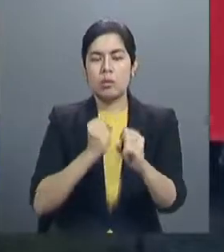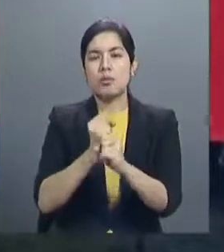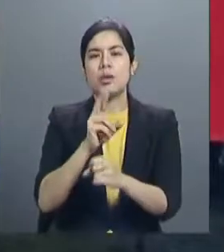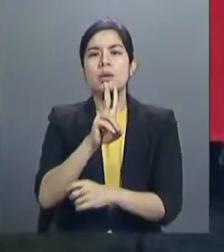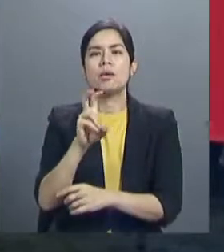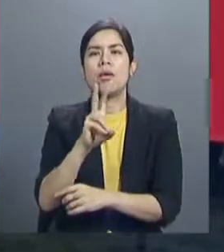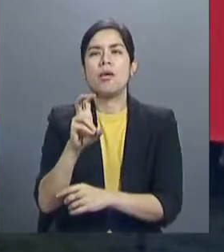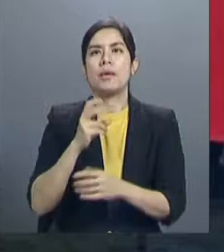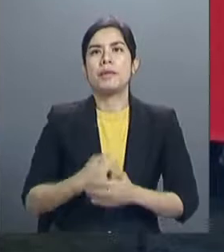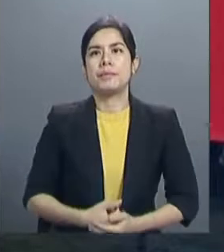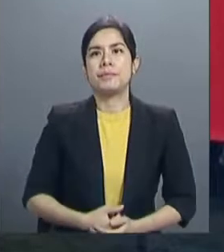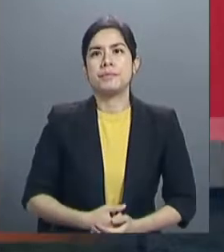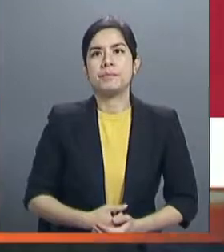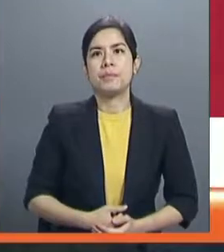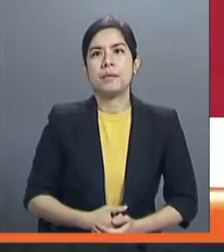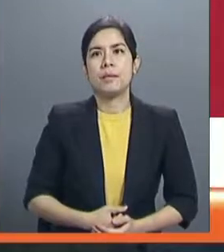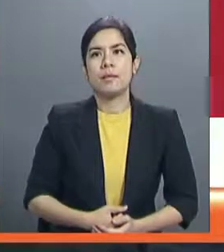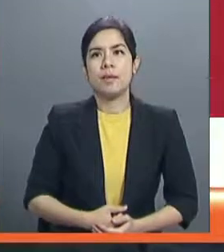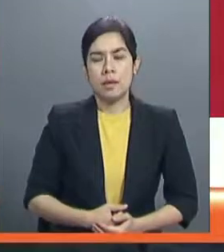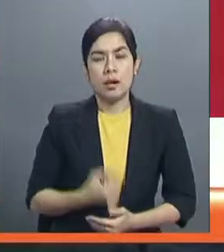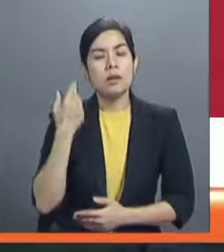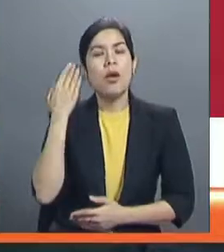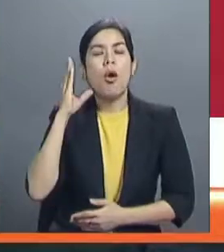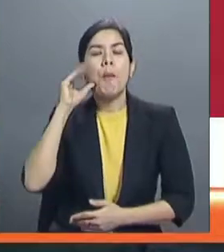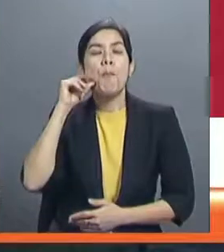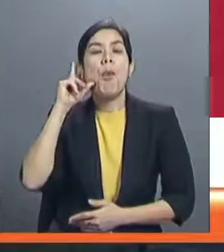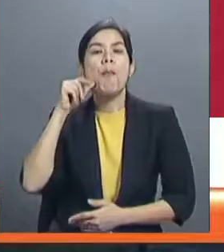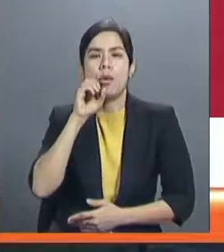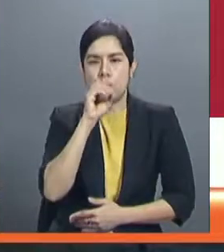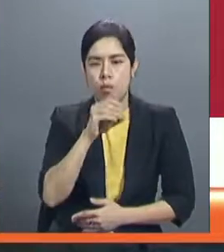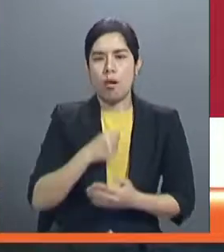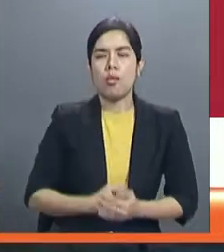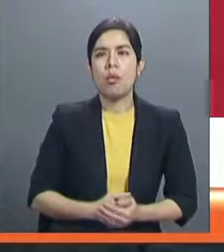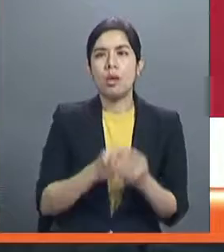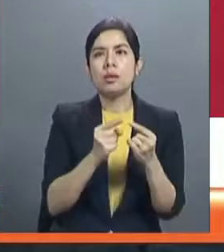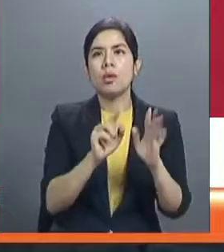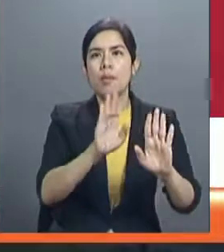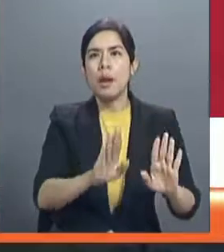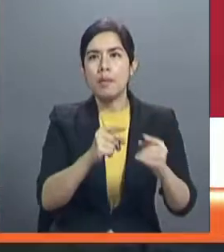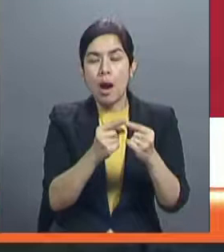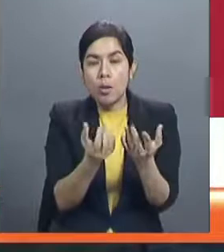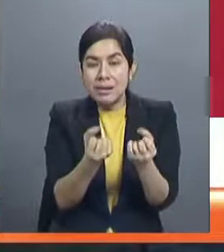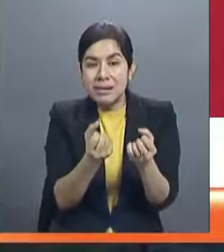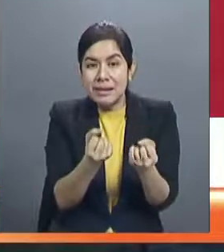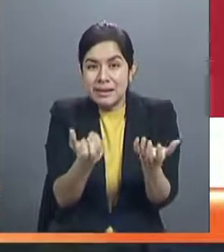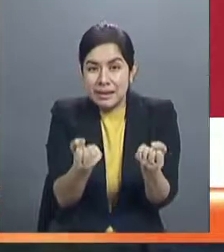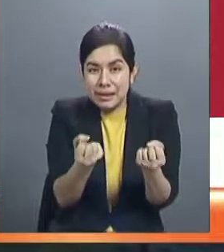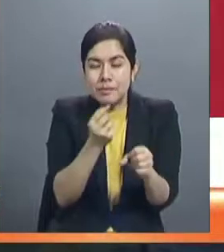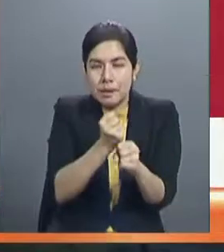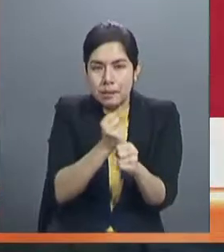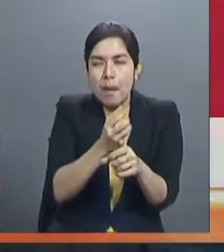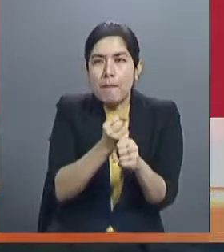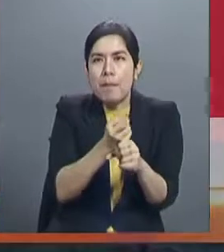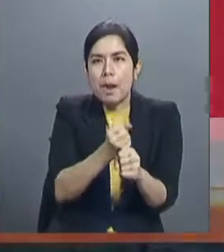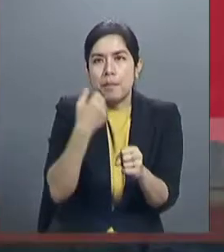กี้พ่อแม่เพิ่นเว้าไว้ว่าอันสุดสิไปเอาดินมาปั่นร่องกันนะมาเฮ็ดหยัง